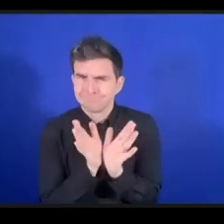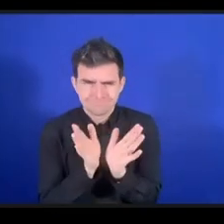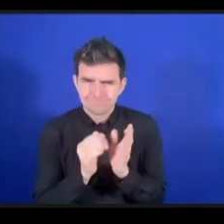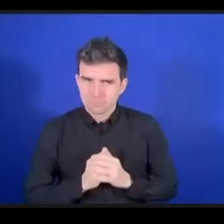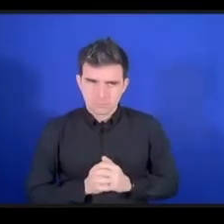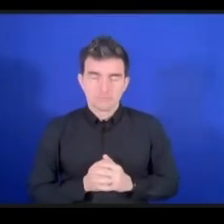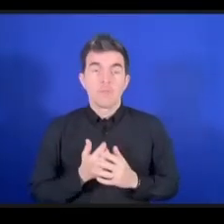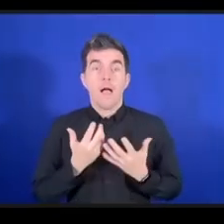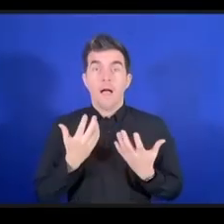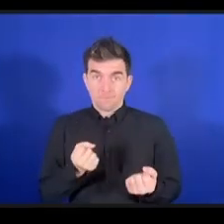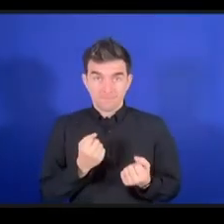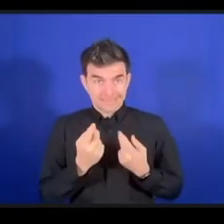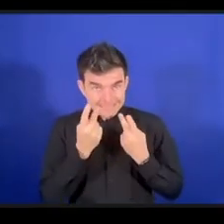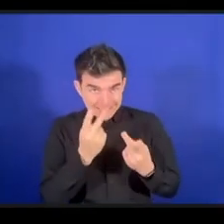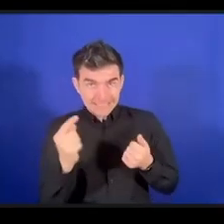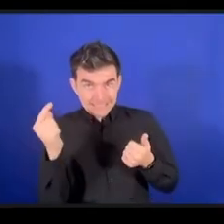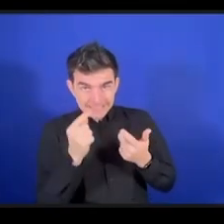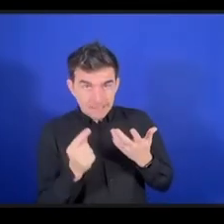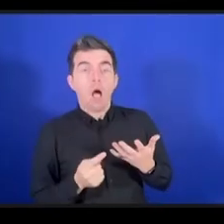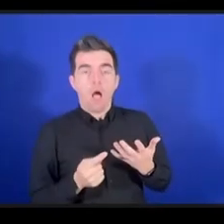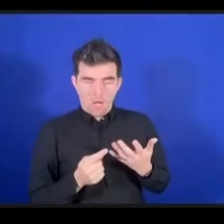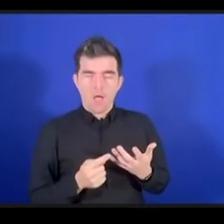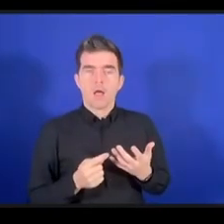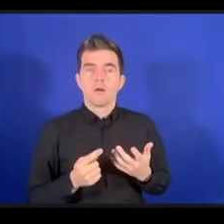法目标中是有这样的指标的。